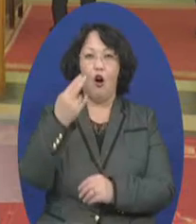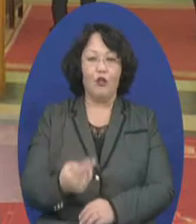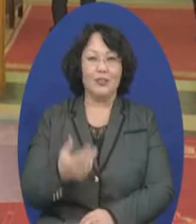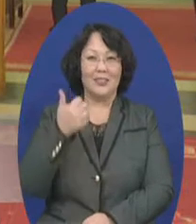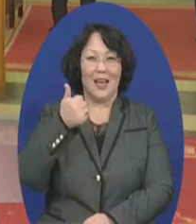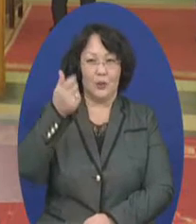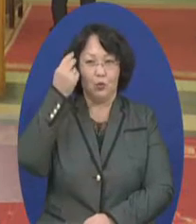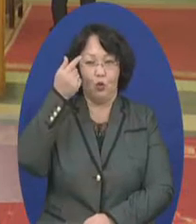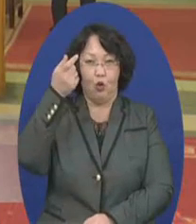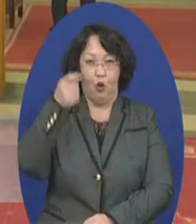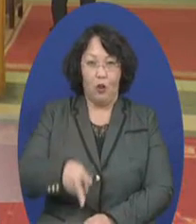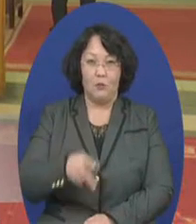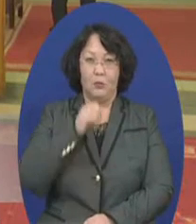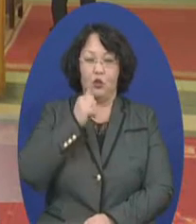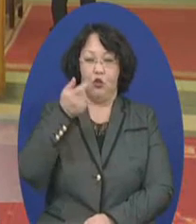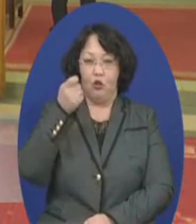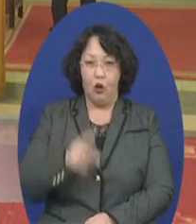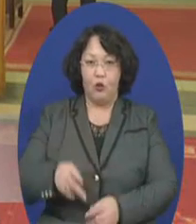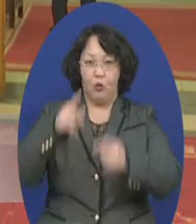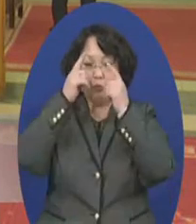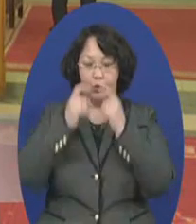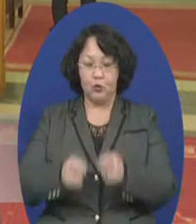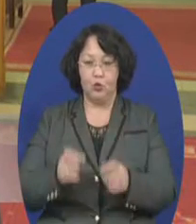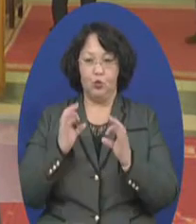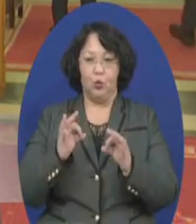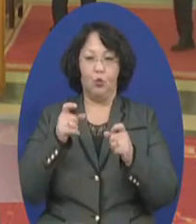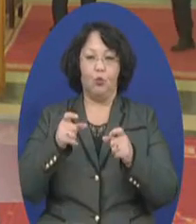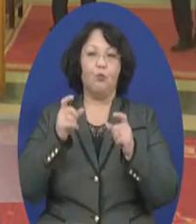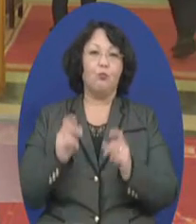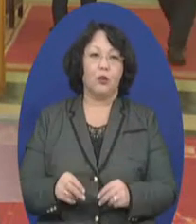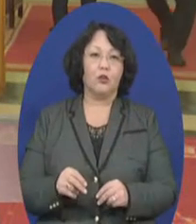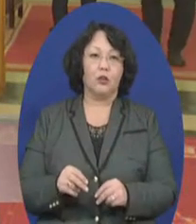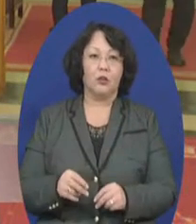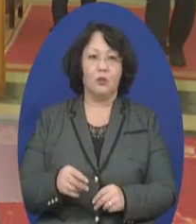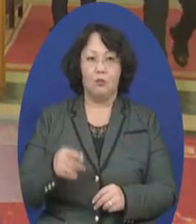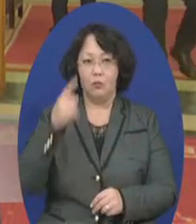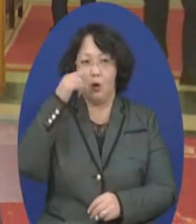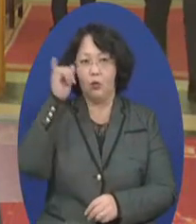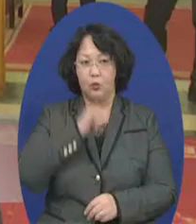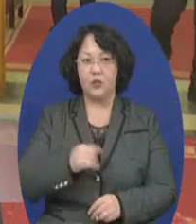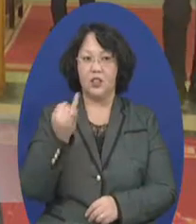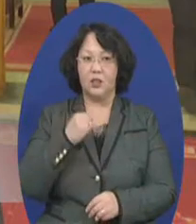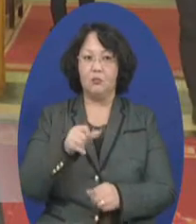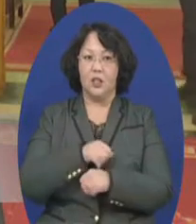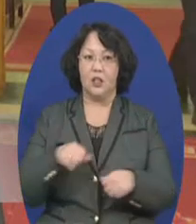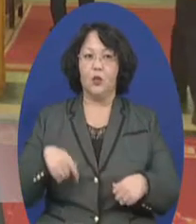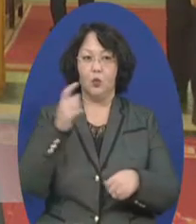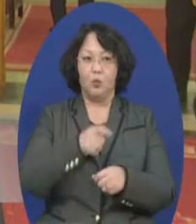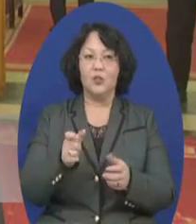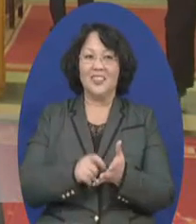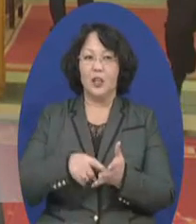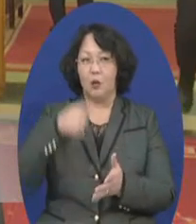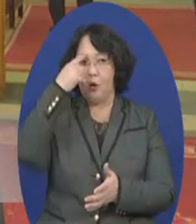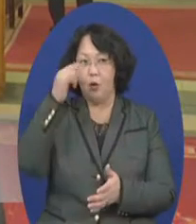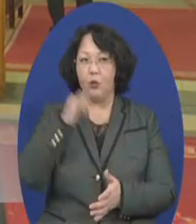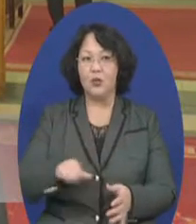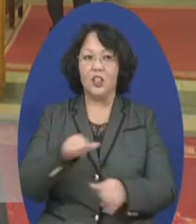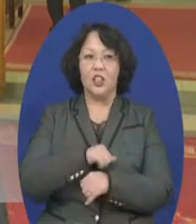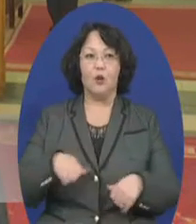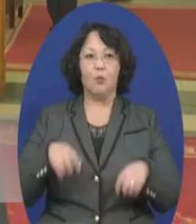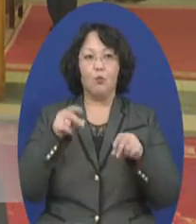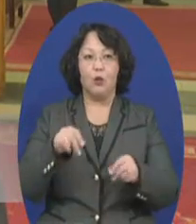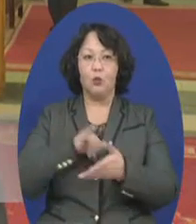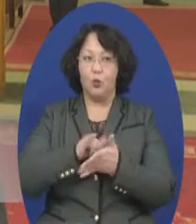онцорлогтой үхчих хэл биш өнөөдөр айгүй төлөвшөлтөө одоо иргэн Монгол улсад их хэрэгтэй байна. Тийм учраас бол одоо Монгол улсын иргэн бодно гэдэг